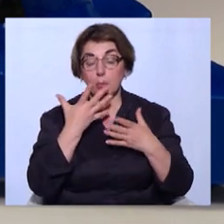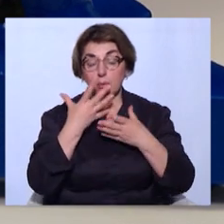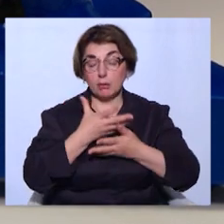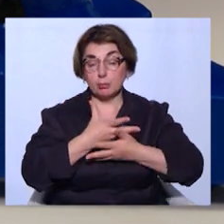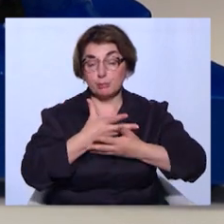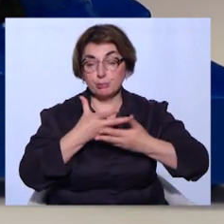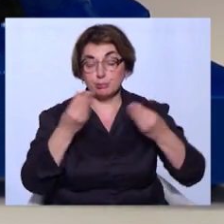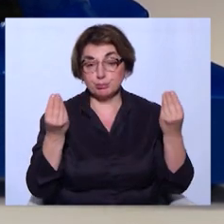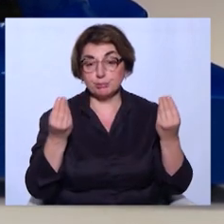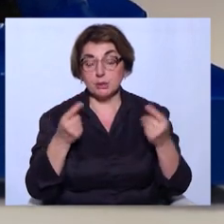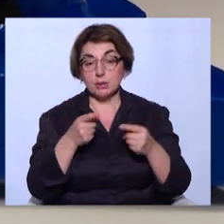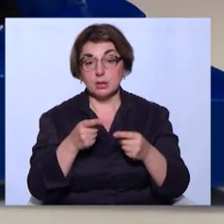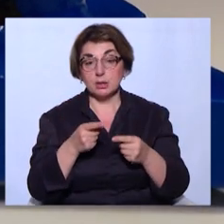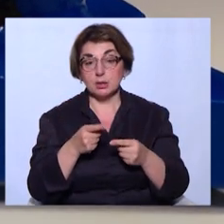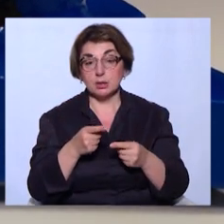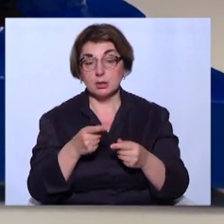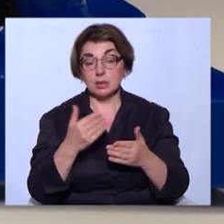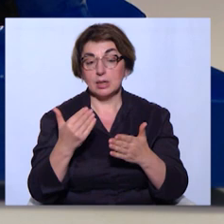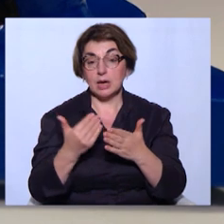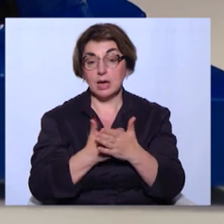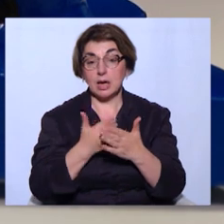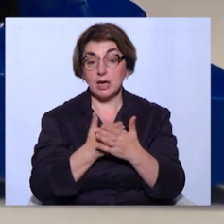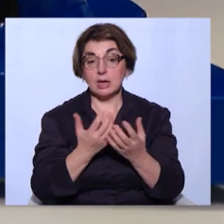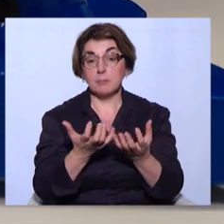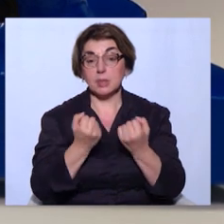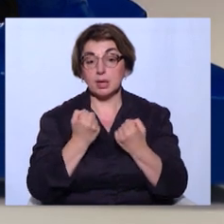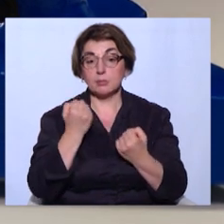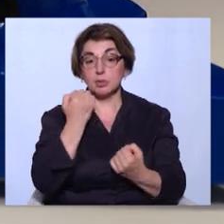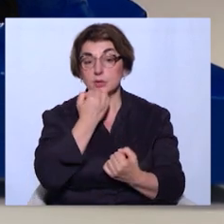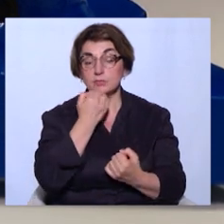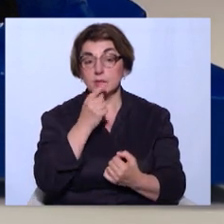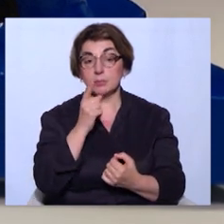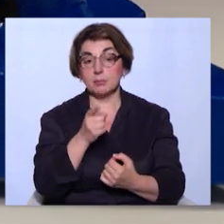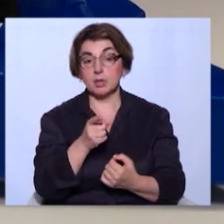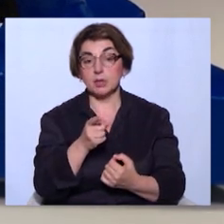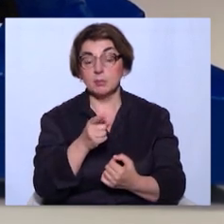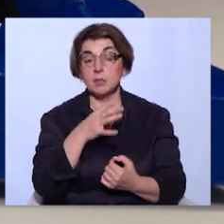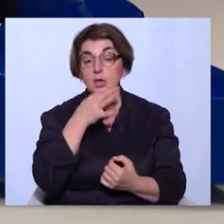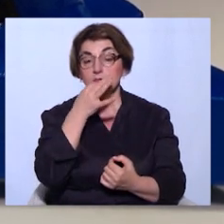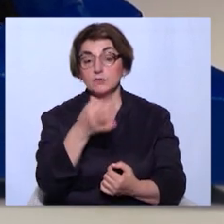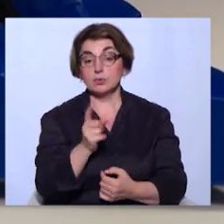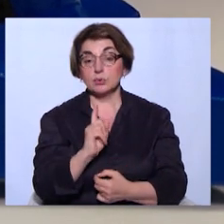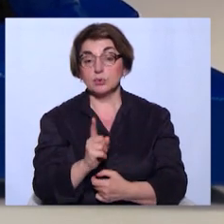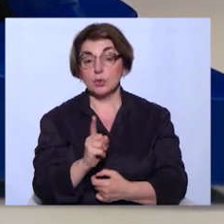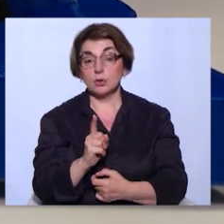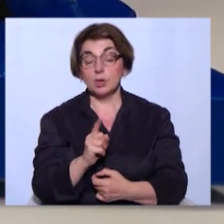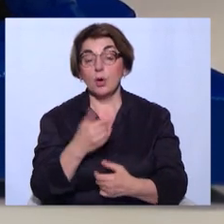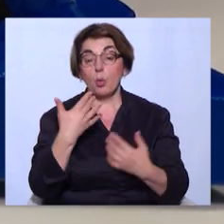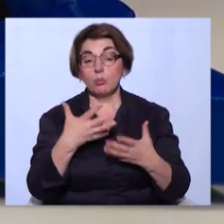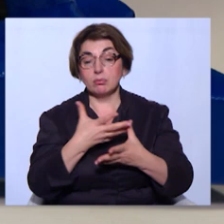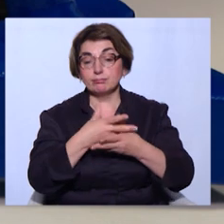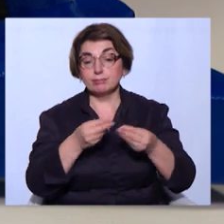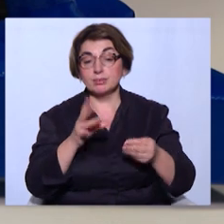ჩვენი ახალი მიღებული ნივთიერება, მაშინ ვიტყვით, რომ ნეიტრალიზაცია